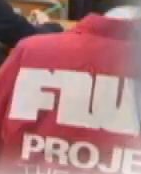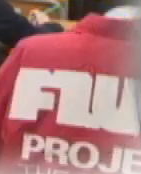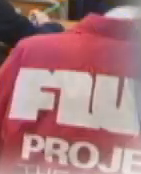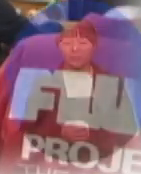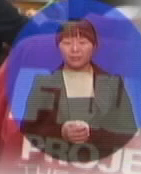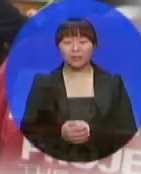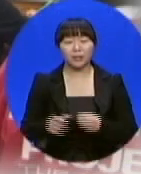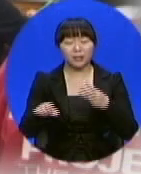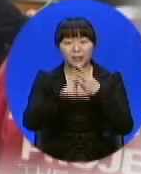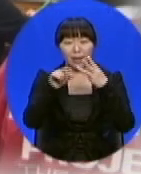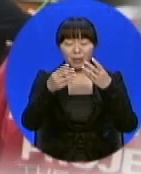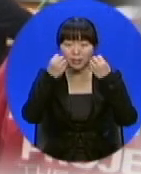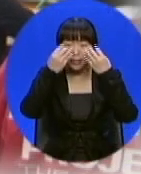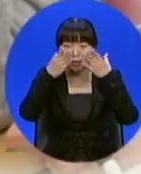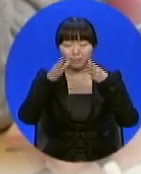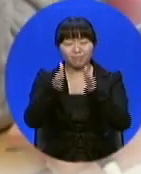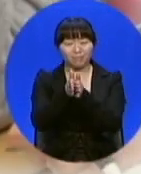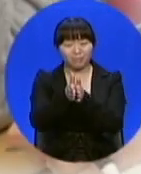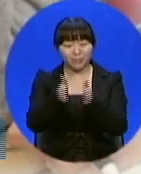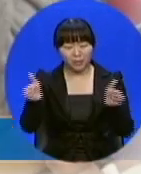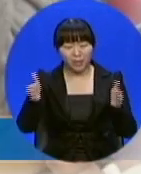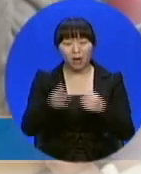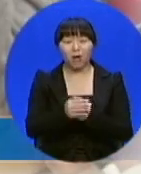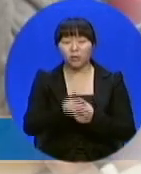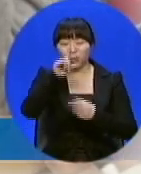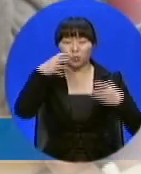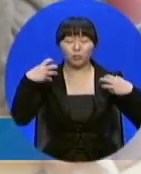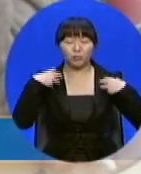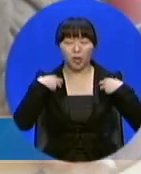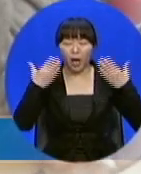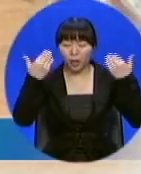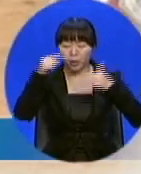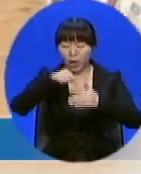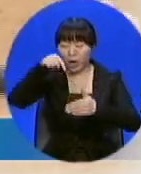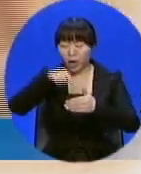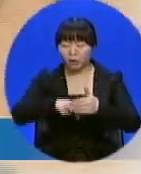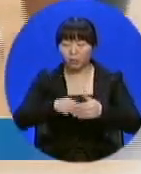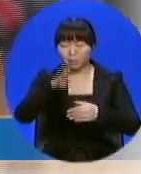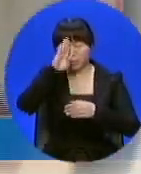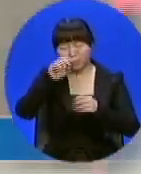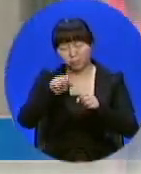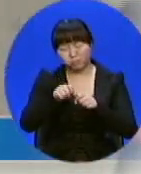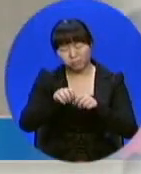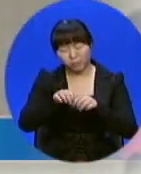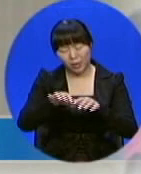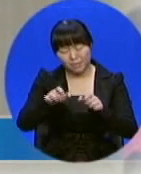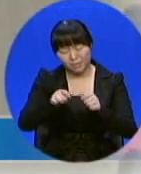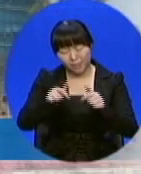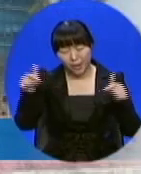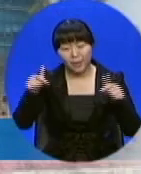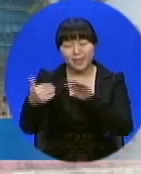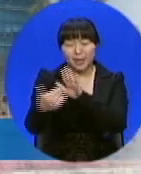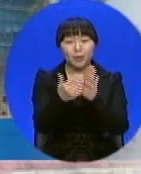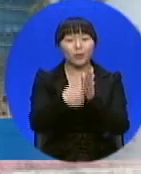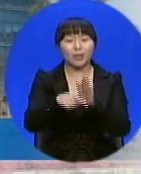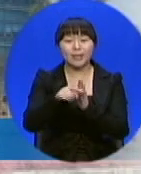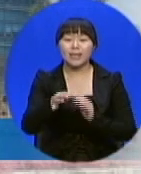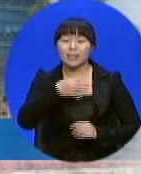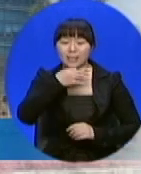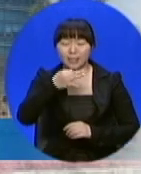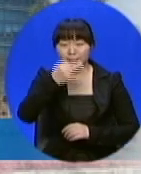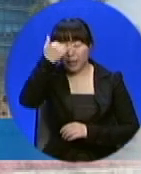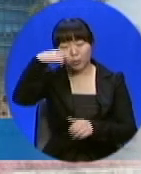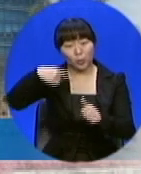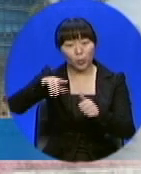3월 새학기가 시작됐습니다. 질병관리본부는 학교 내 질병의 확산이 심화될 것을 예방하기 위해 기침 예절 교육도